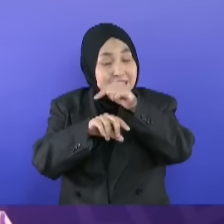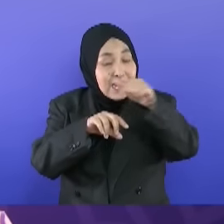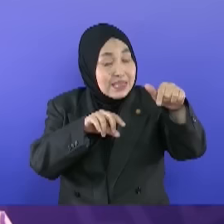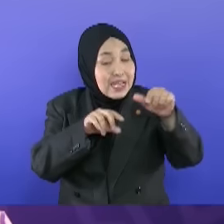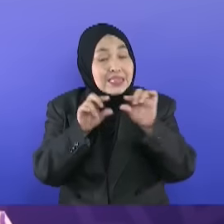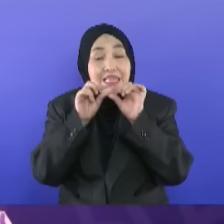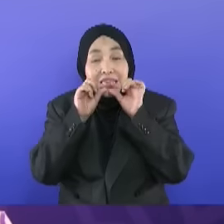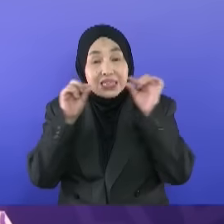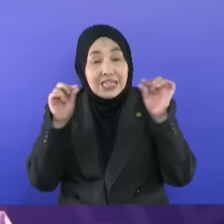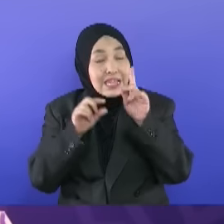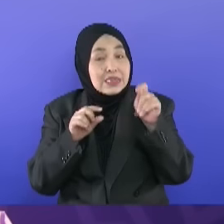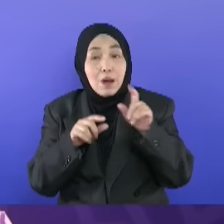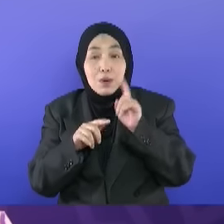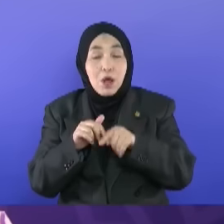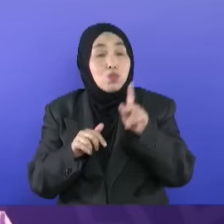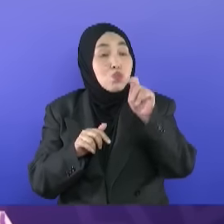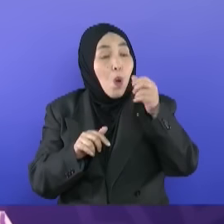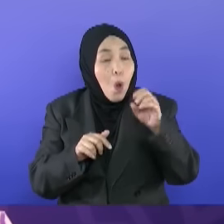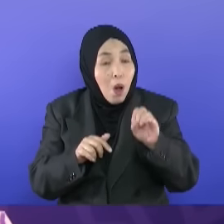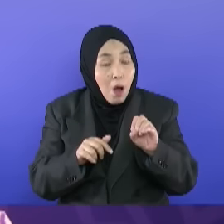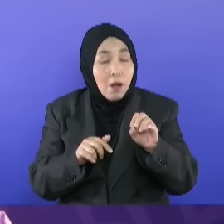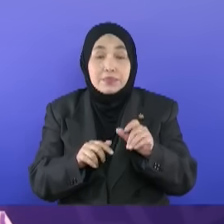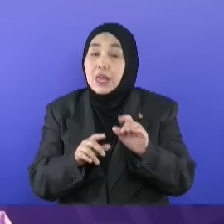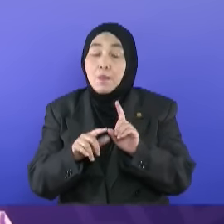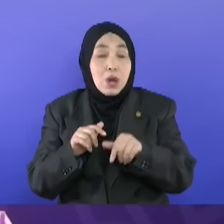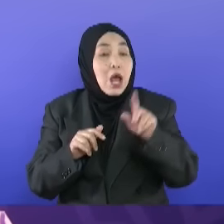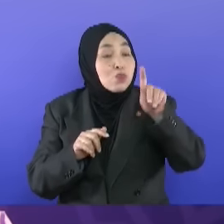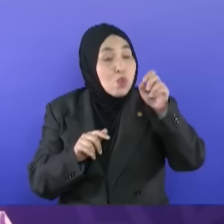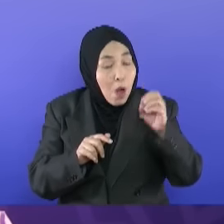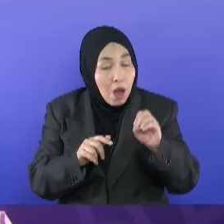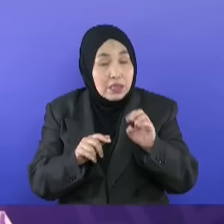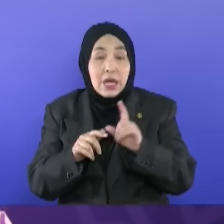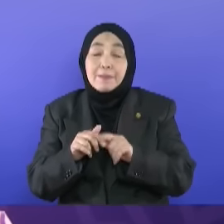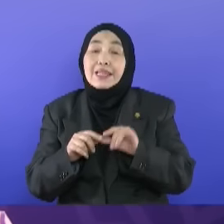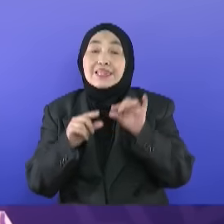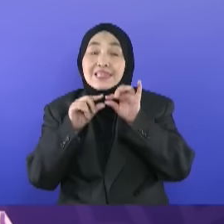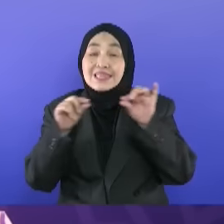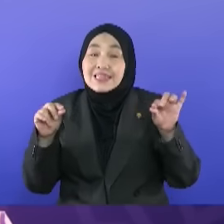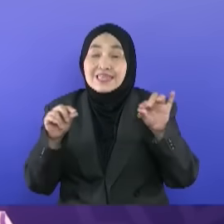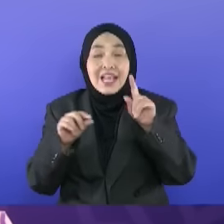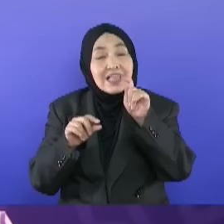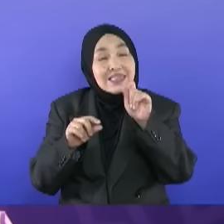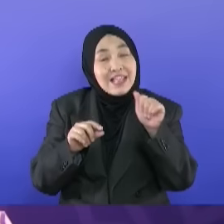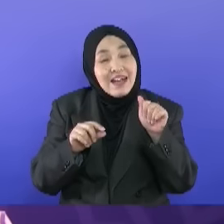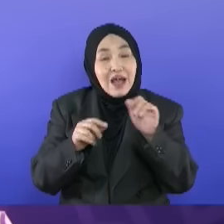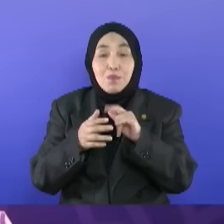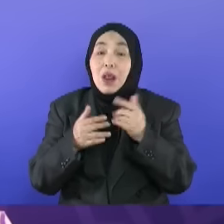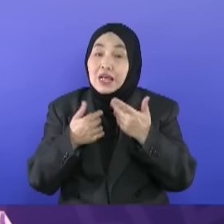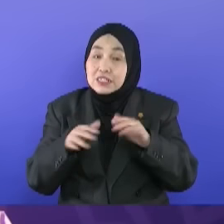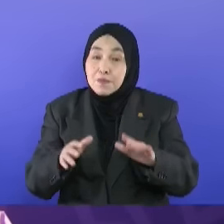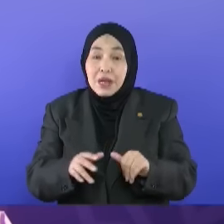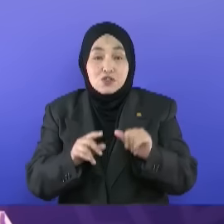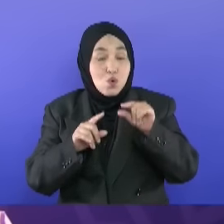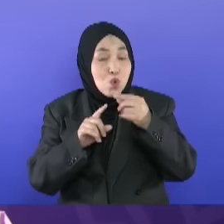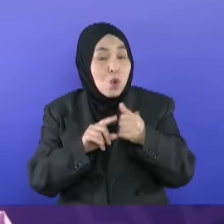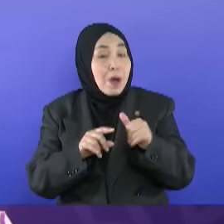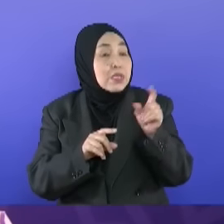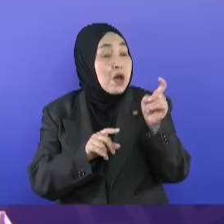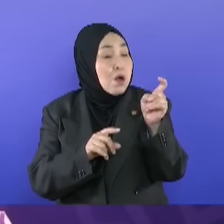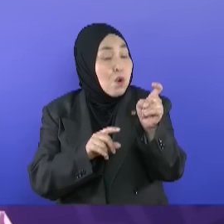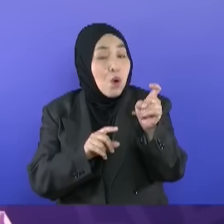nipis. Kita tak boleh sebut ta. Ta tak boleh kita sebut ta. Walaupun selepas huruf ta itu ada huruf